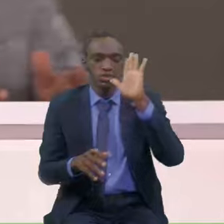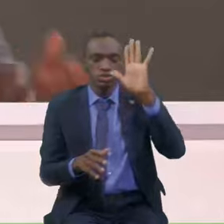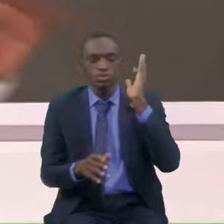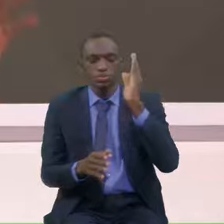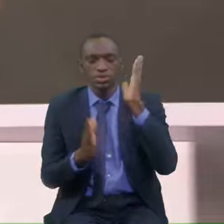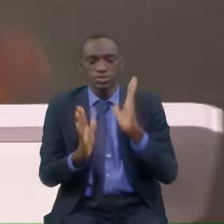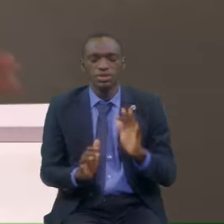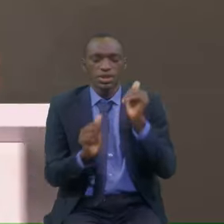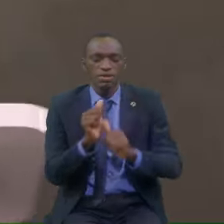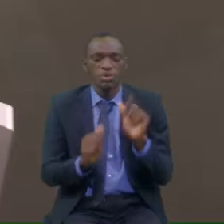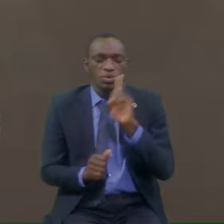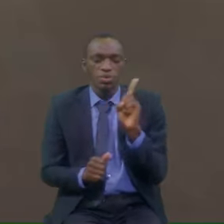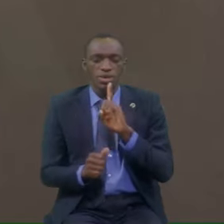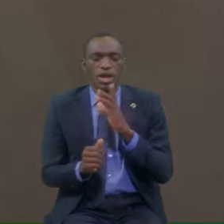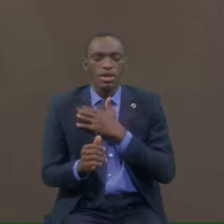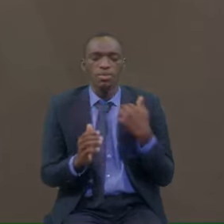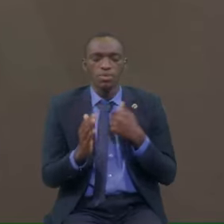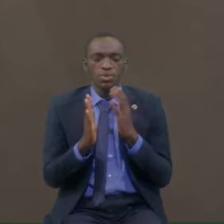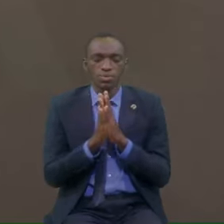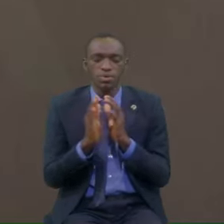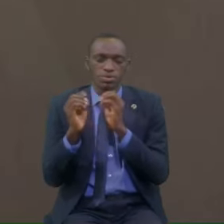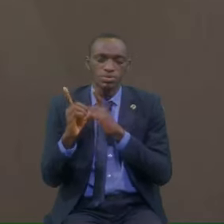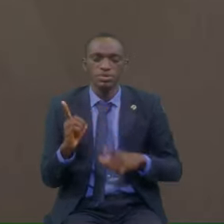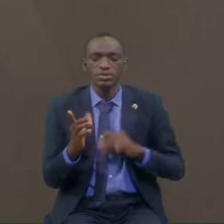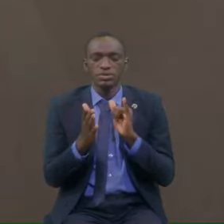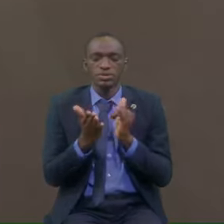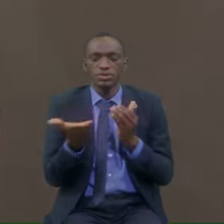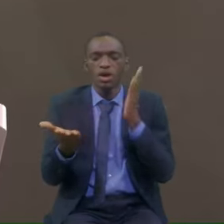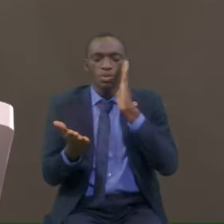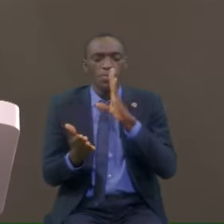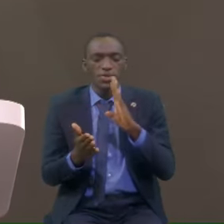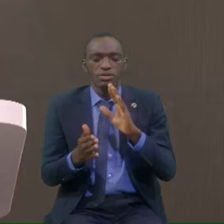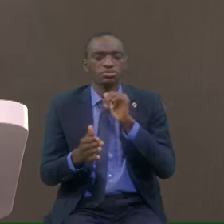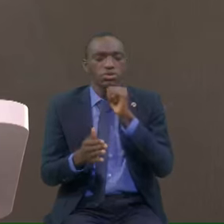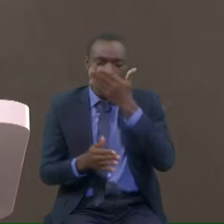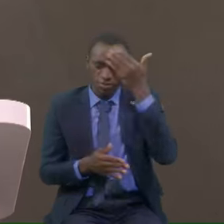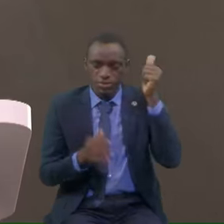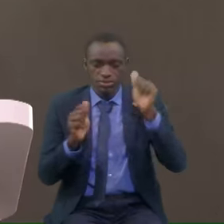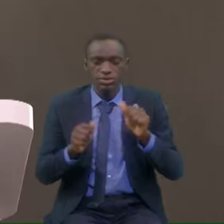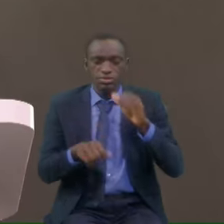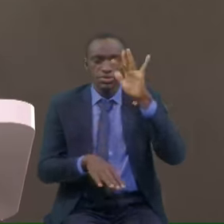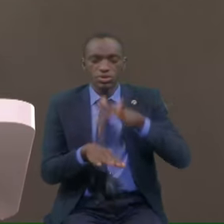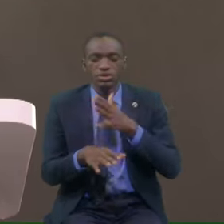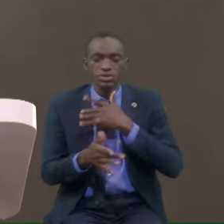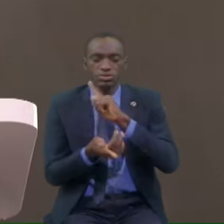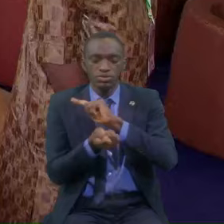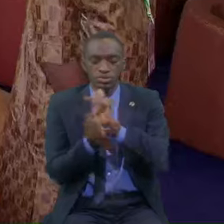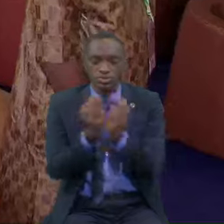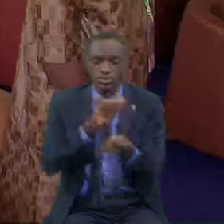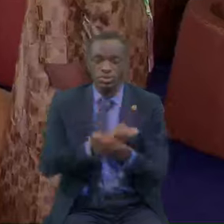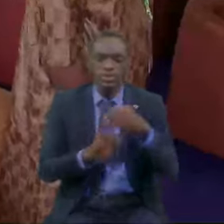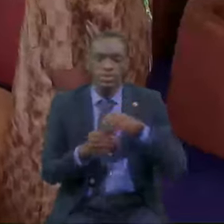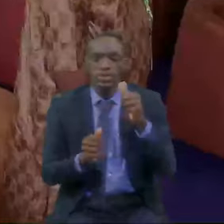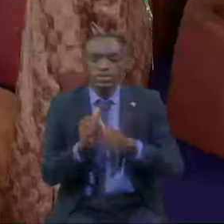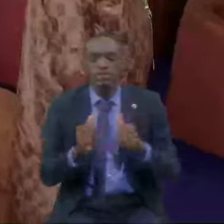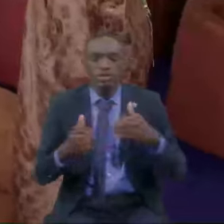Ministre partout, nous prions qu'il y ait une touche inoubliable dans chaque vie et